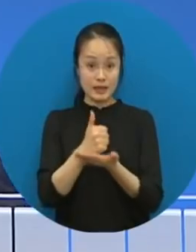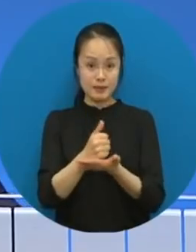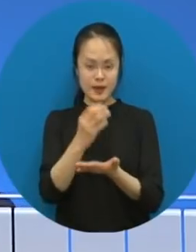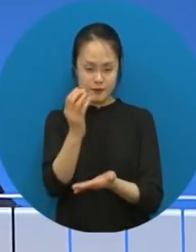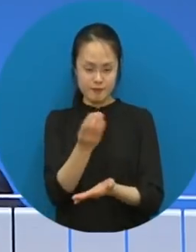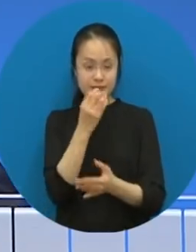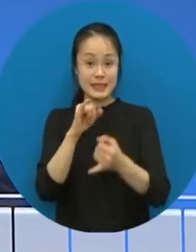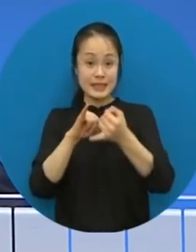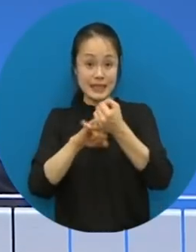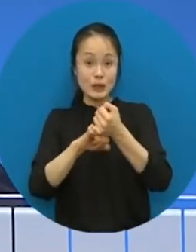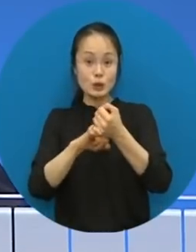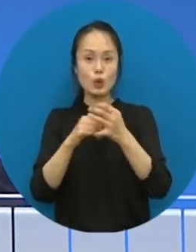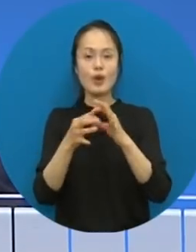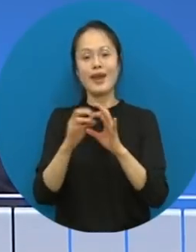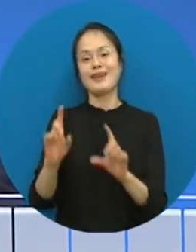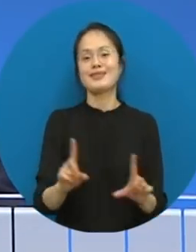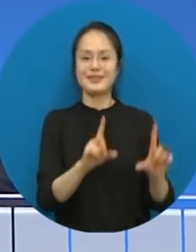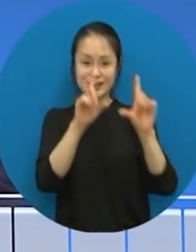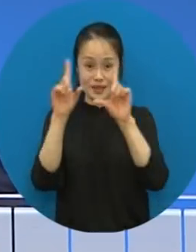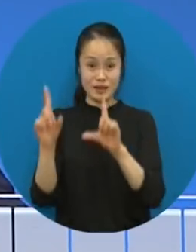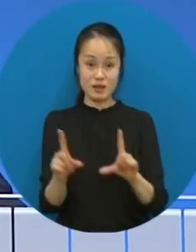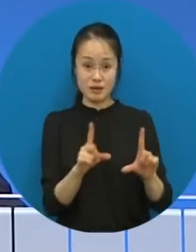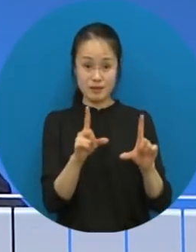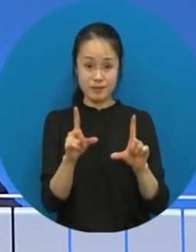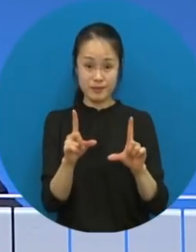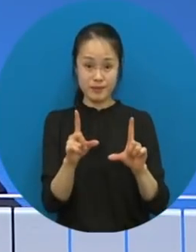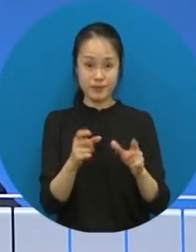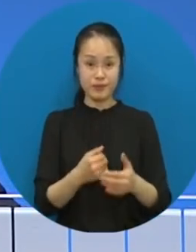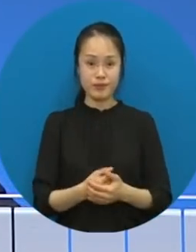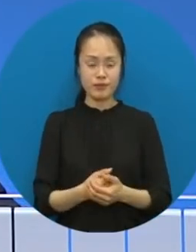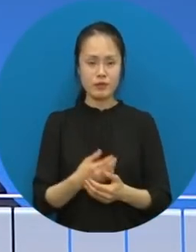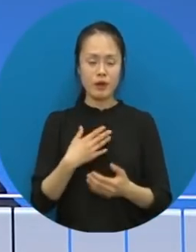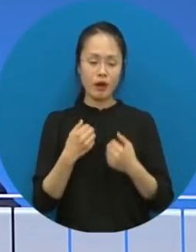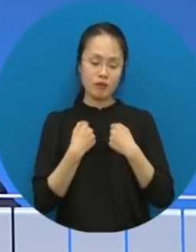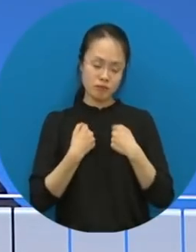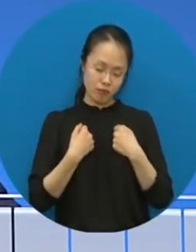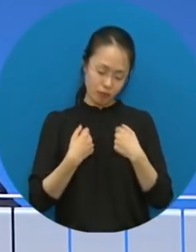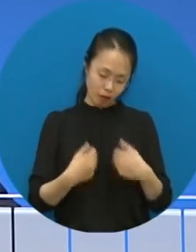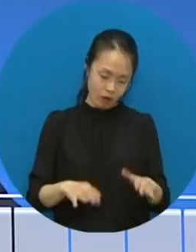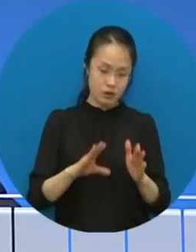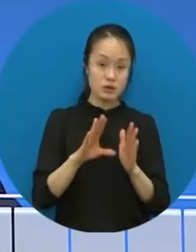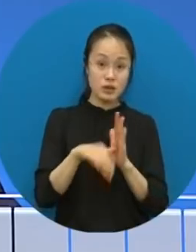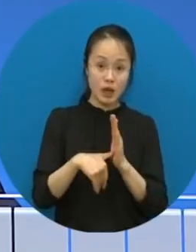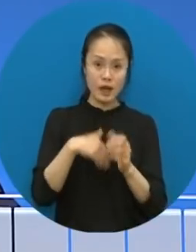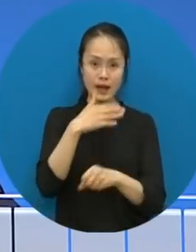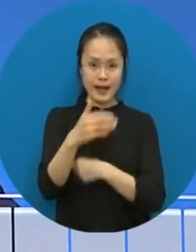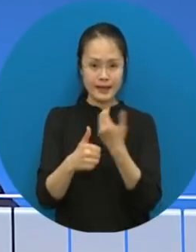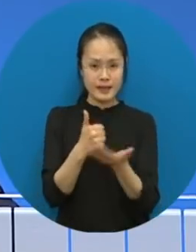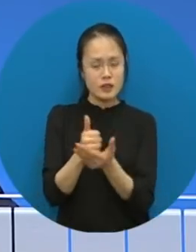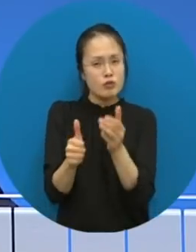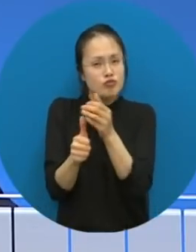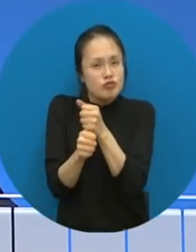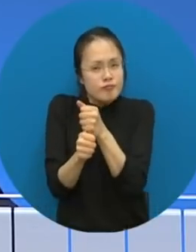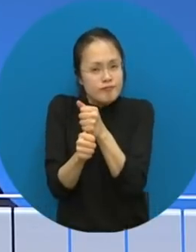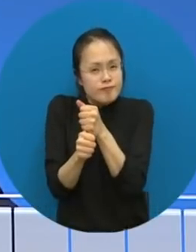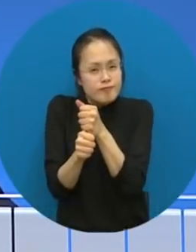하나님, 야곱의 하나님, 나의 힘이 다 빠졌을 때 내가 하나님을 무엇으로 붙잡는지 바라보십시오.